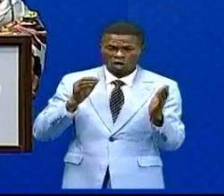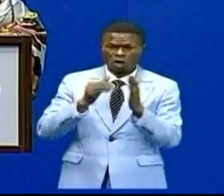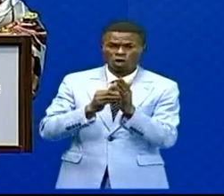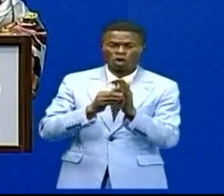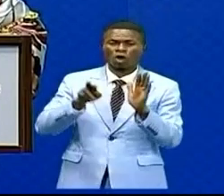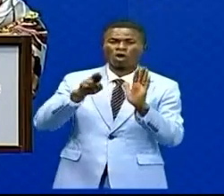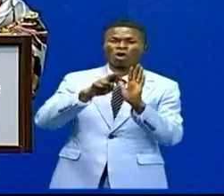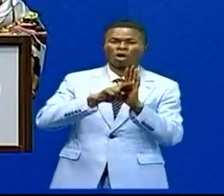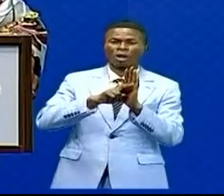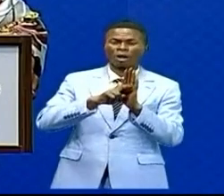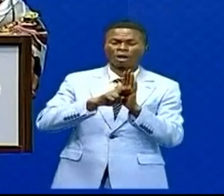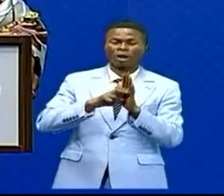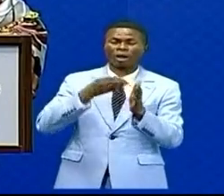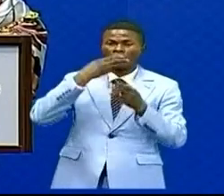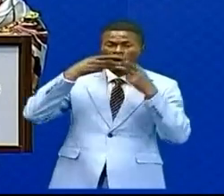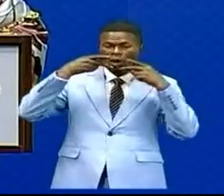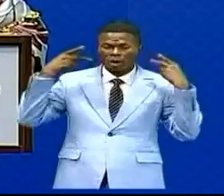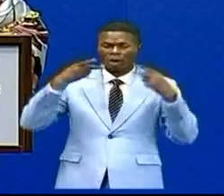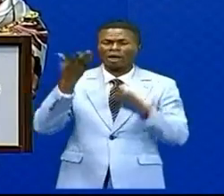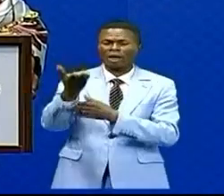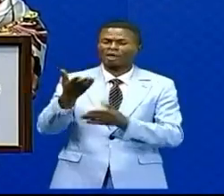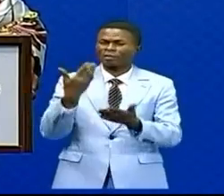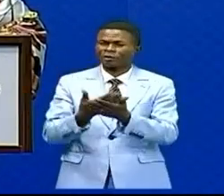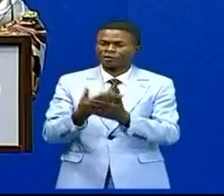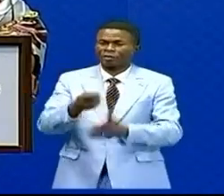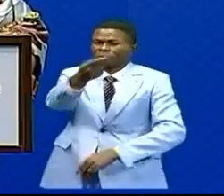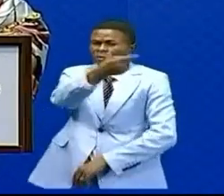et recommande vivement la vaccination.